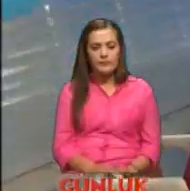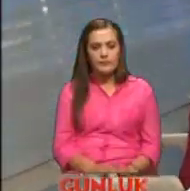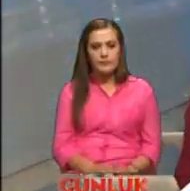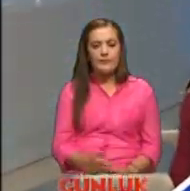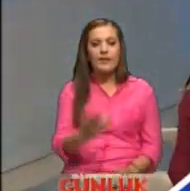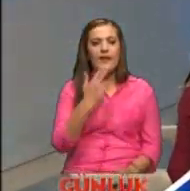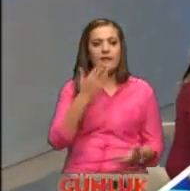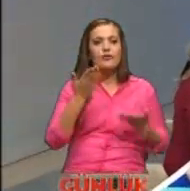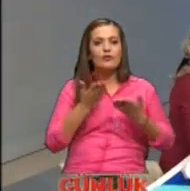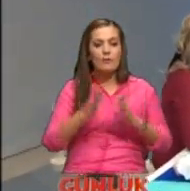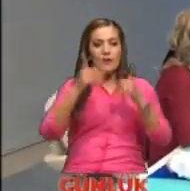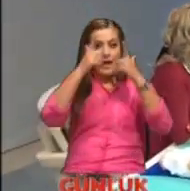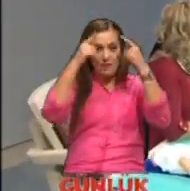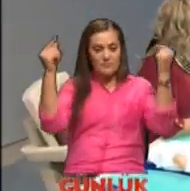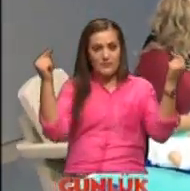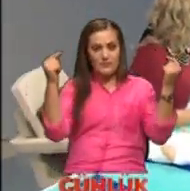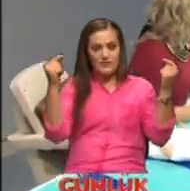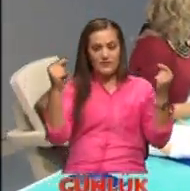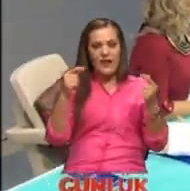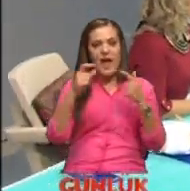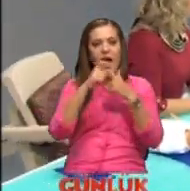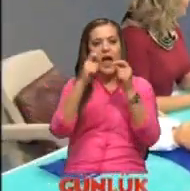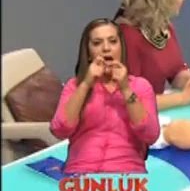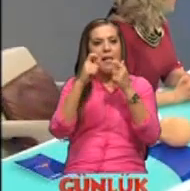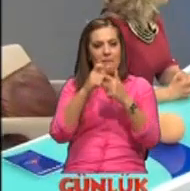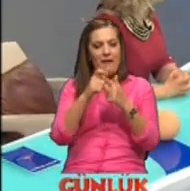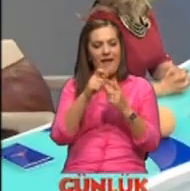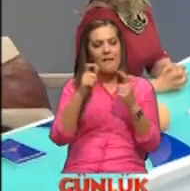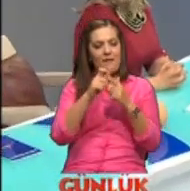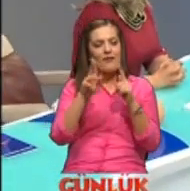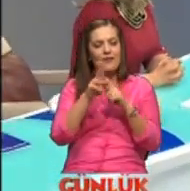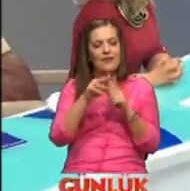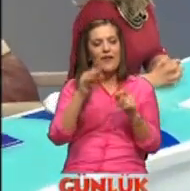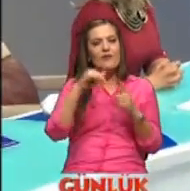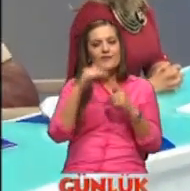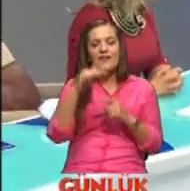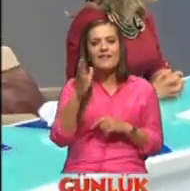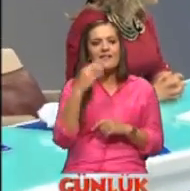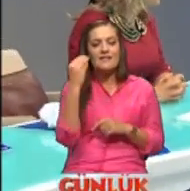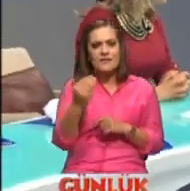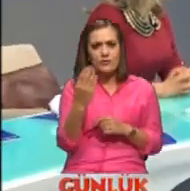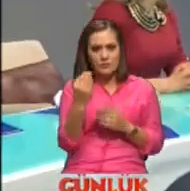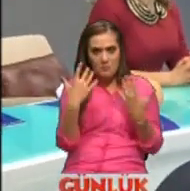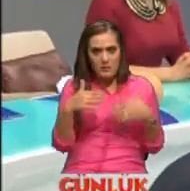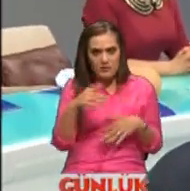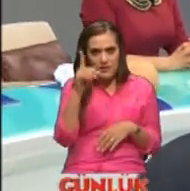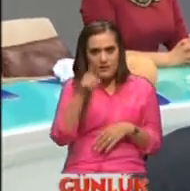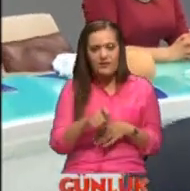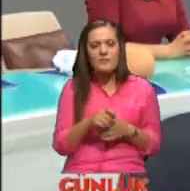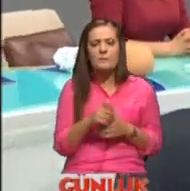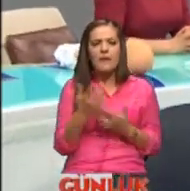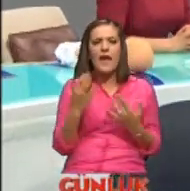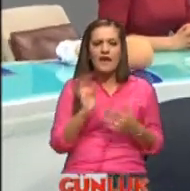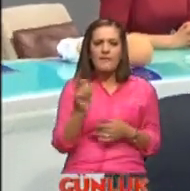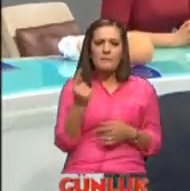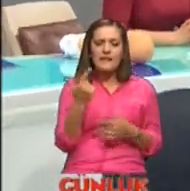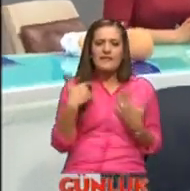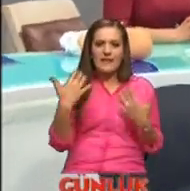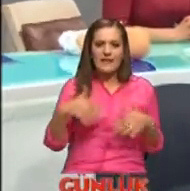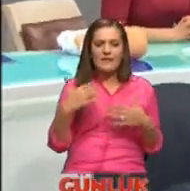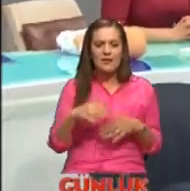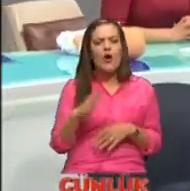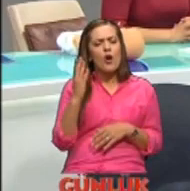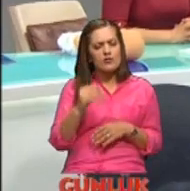Efendim, kadın doğum hemşiremiz, ebemiz Emel Konak, hoş geldiniz. Nasılsınız? Hoş bulduk, teşekkür ederim. Çok mu heyecanlısınız? Evet, biraz heyecan canım var. Canım